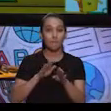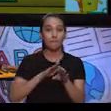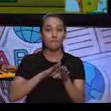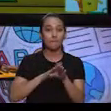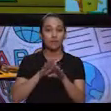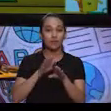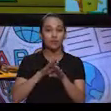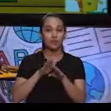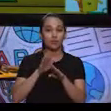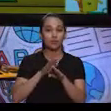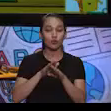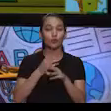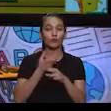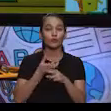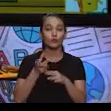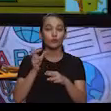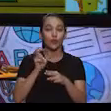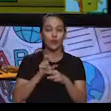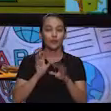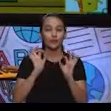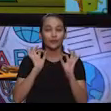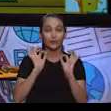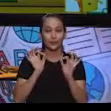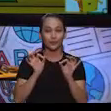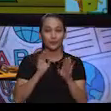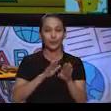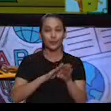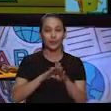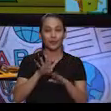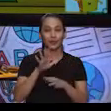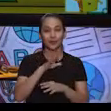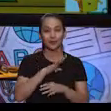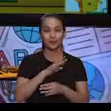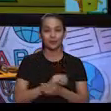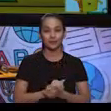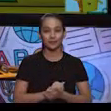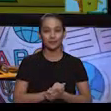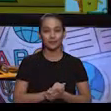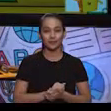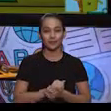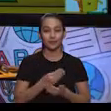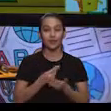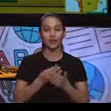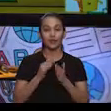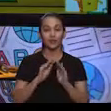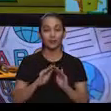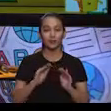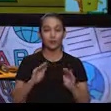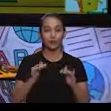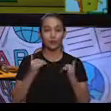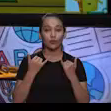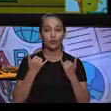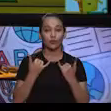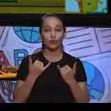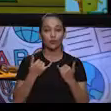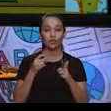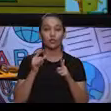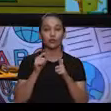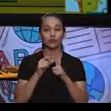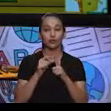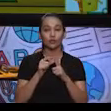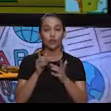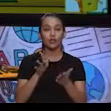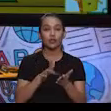bajarayotgan bo'lsangiz, juda ham to'g'ri bajaryapsiz. Mana aziz o'quvchilar, endi ushbu